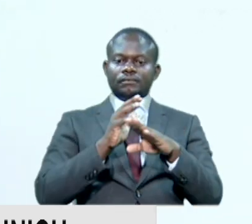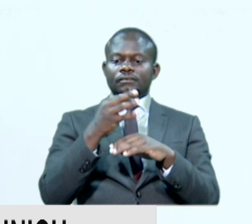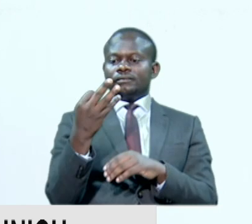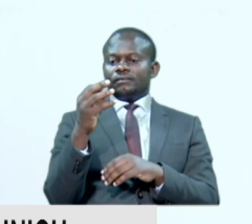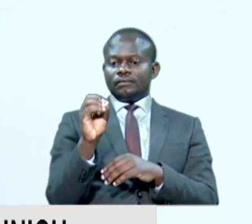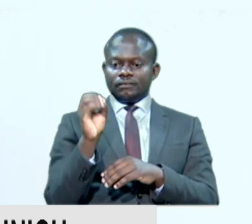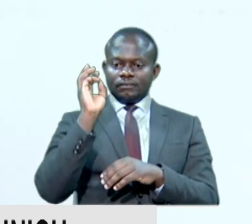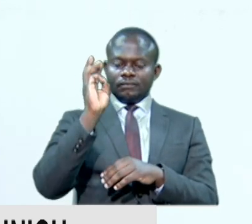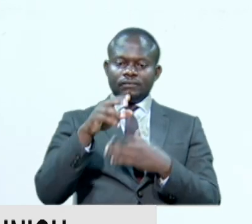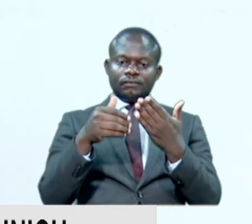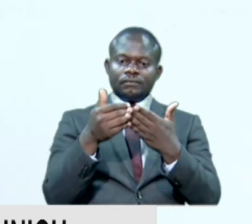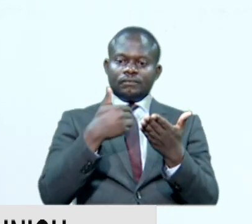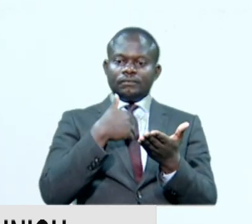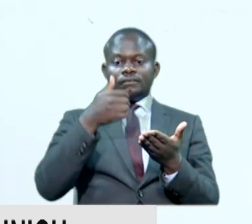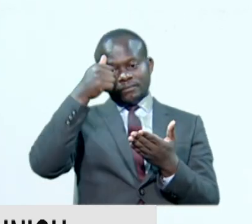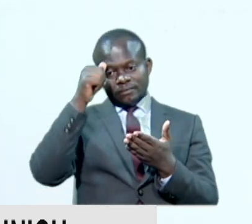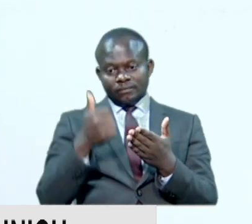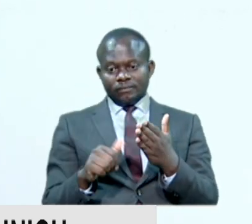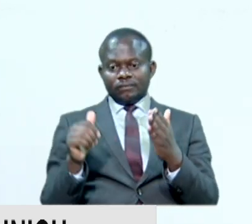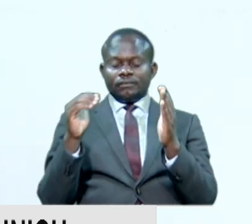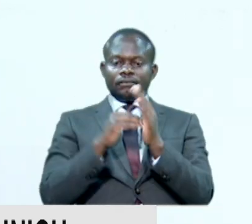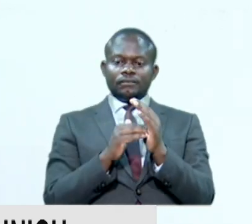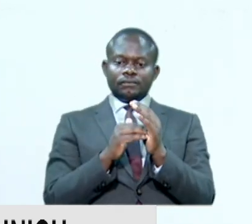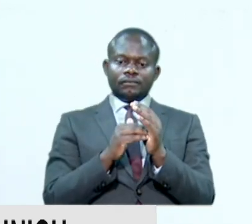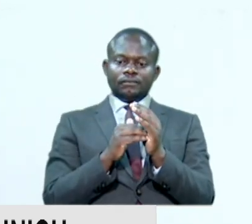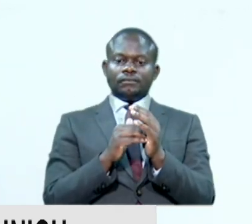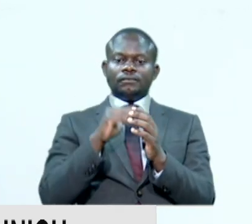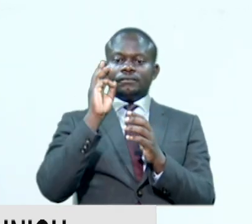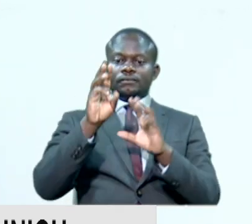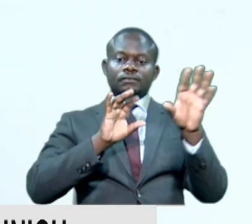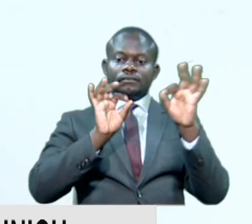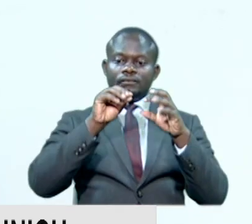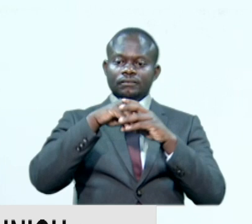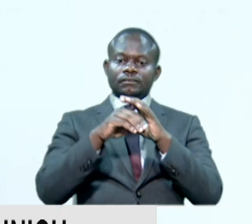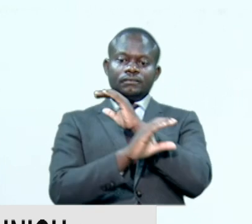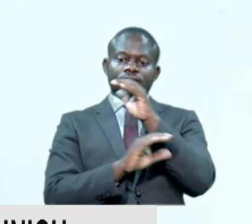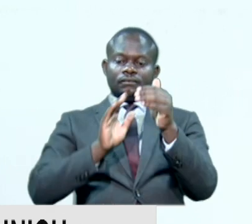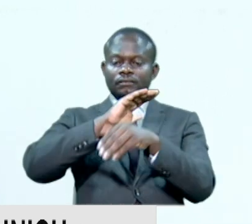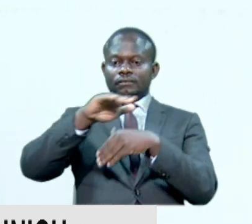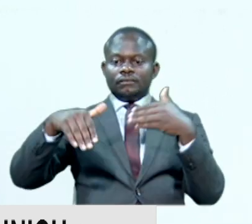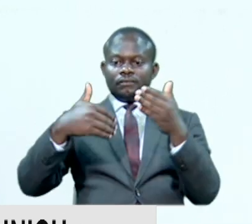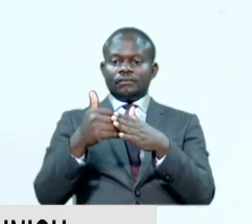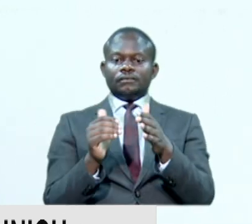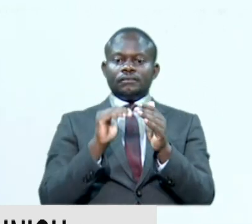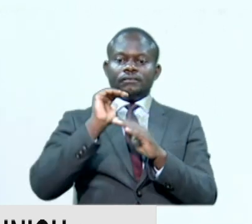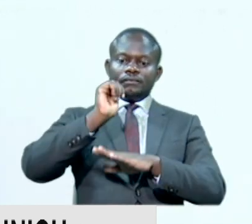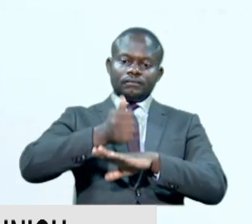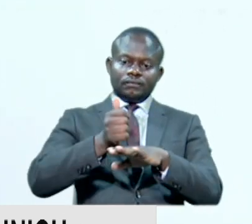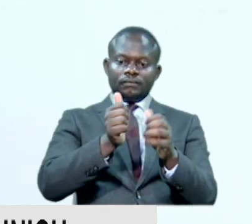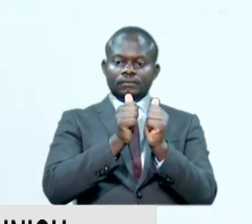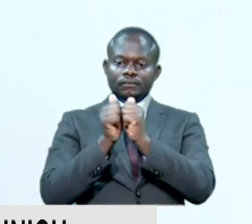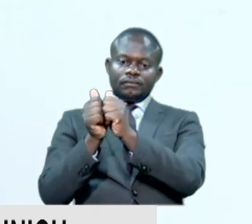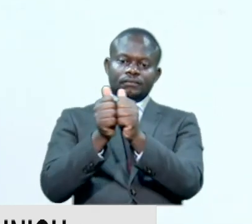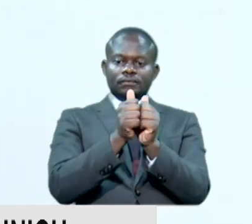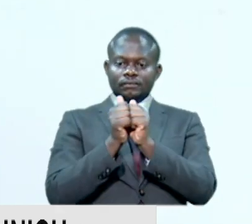30 bazaba bafite impano ikindi bakazaturanywa noneho mu gihugu hose bakazashyirwa hamwe muri